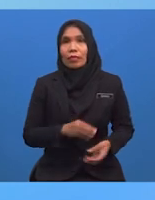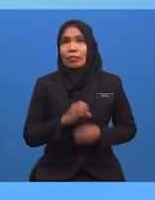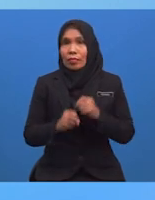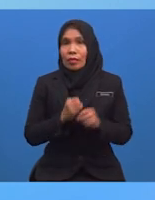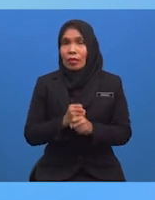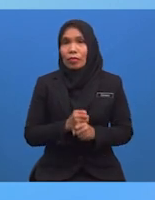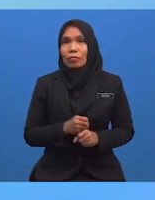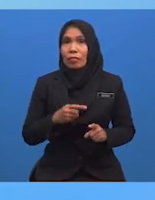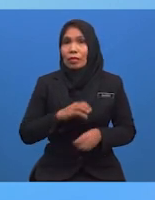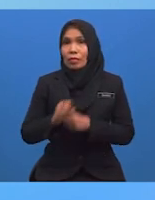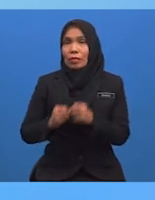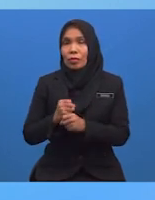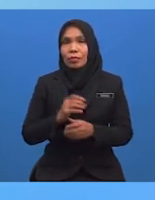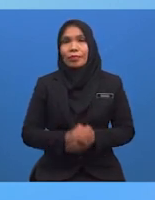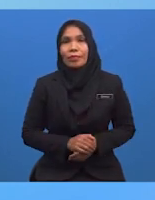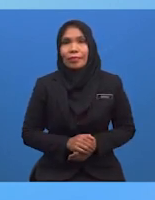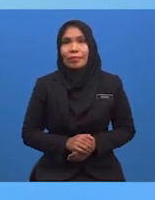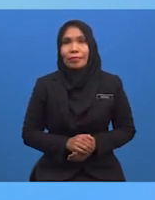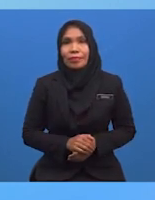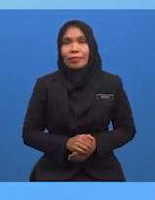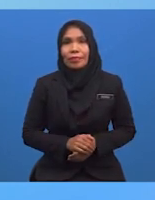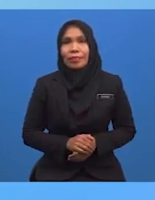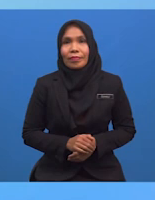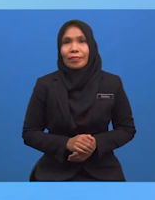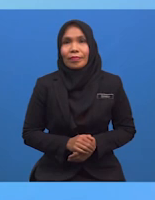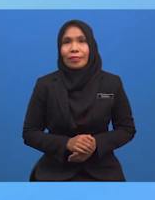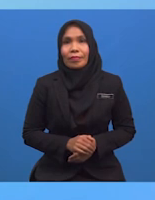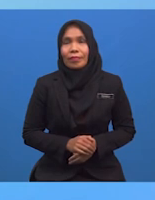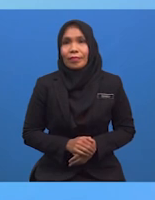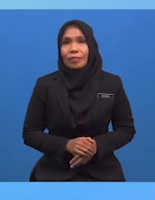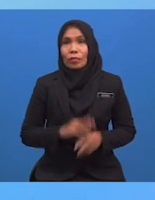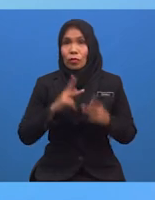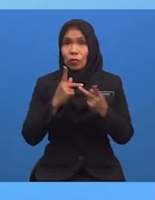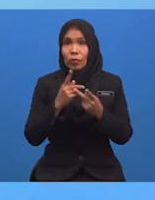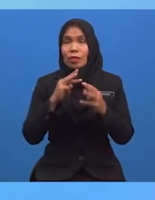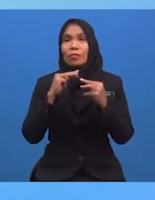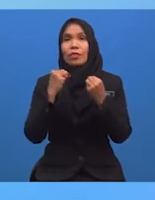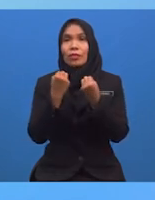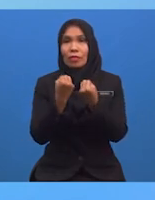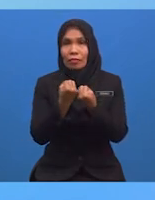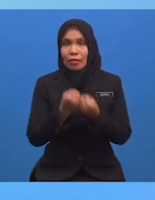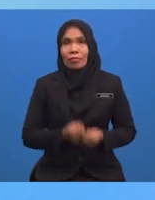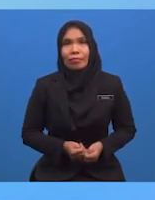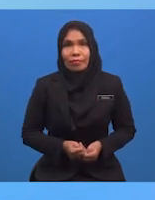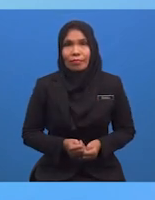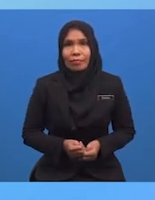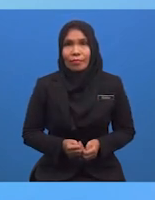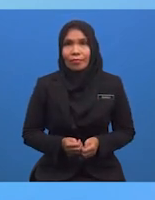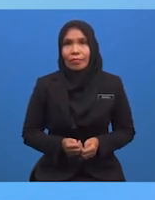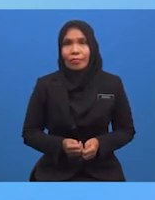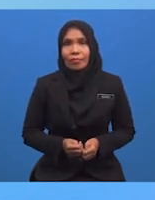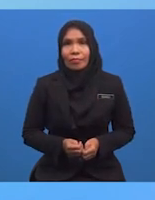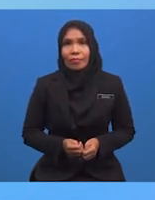Ini adalah berkaitan dengan kumpulan masyarakat dengan pendapatan isi rumah yang dikategorikan